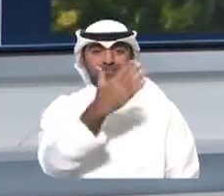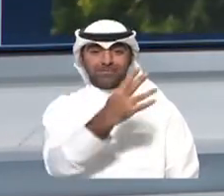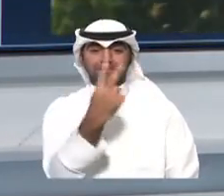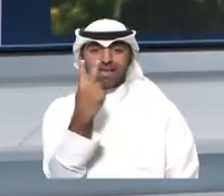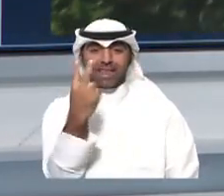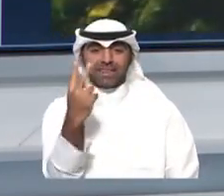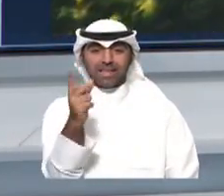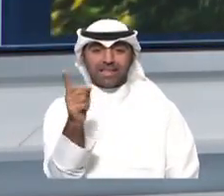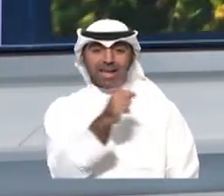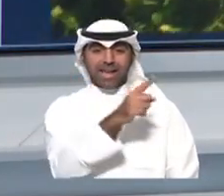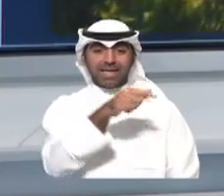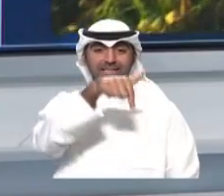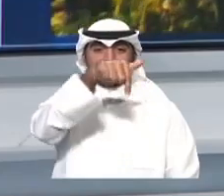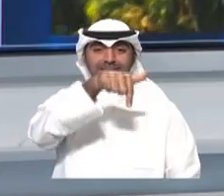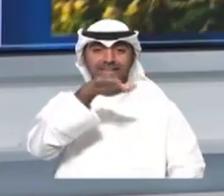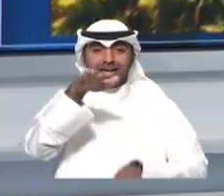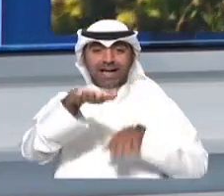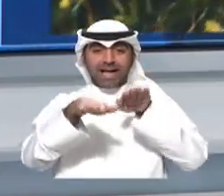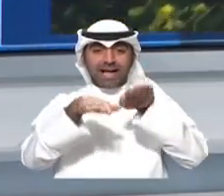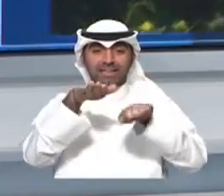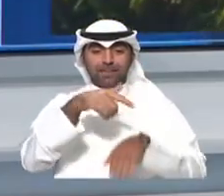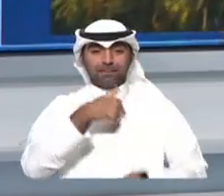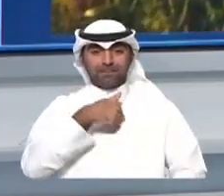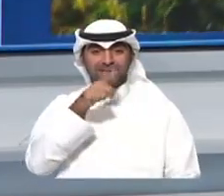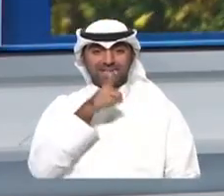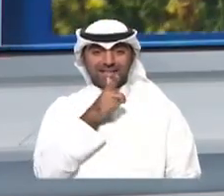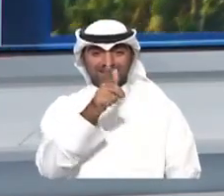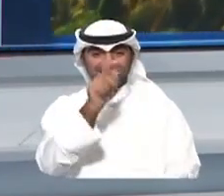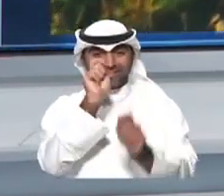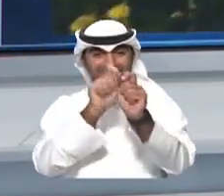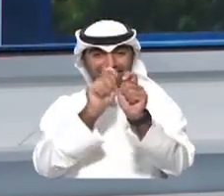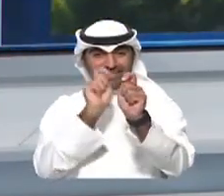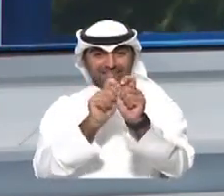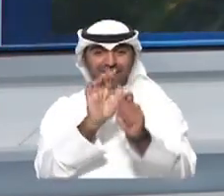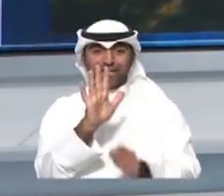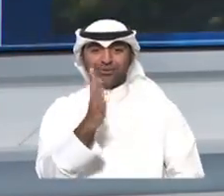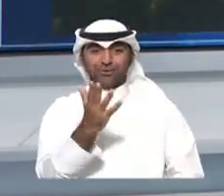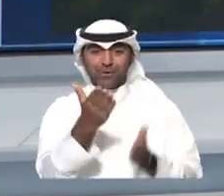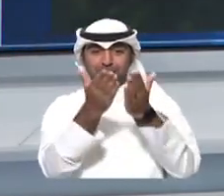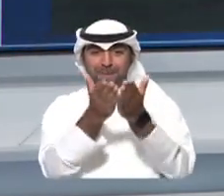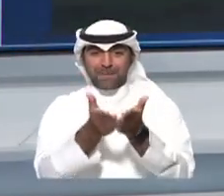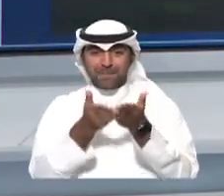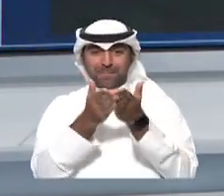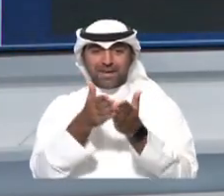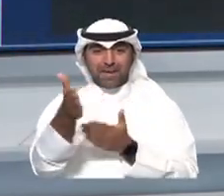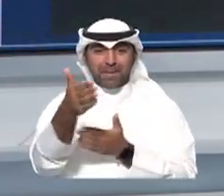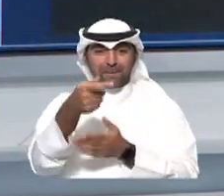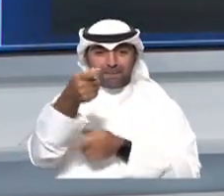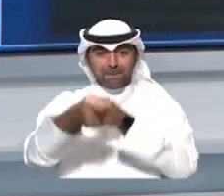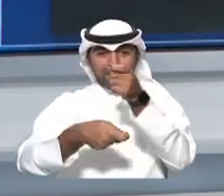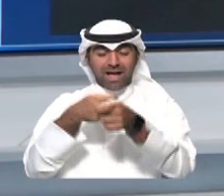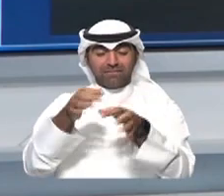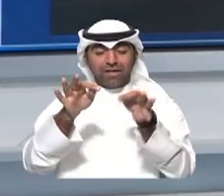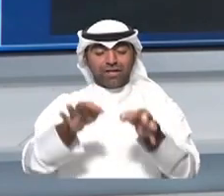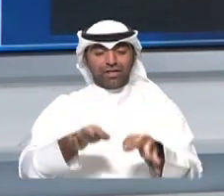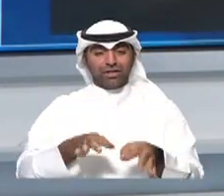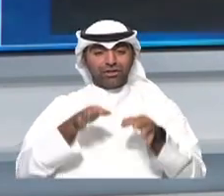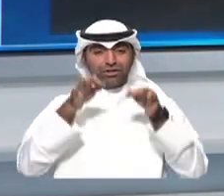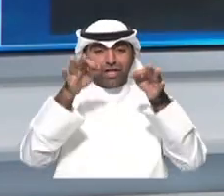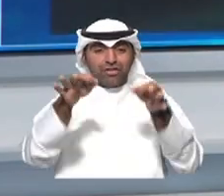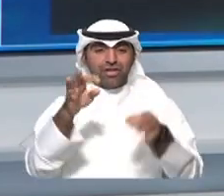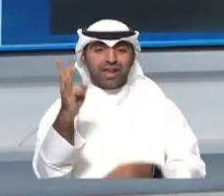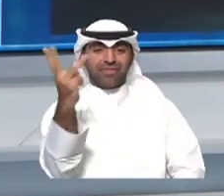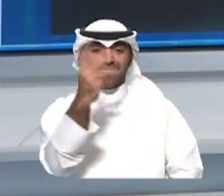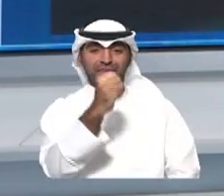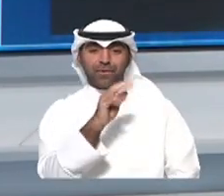أي نشاط بحري، لذلك نتمنى منكم تأجيل الأنشطة البحرية اليوم مباشر لعدة أيام بفعل استمرار نشاط الرياح